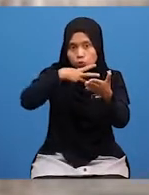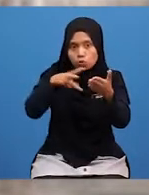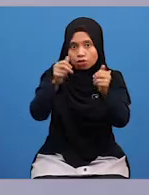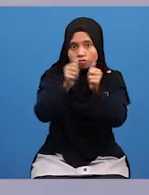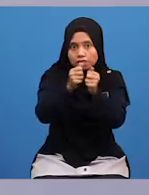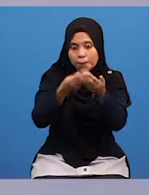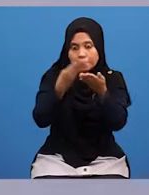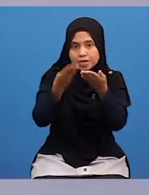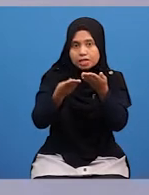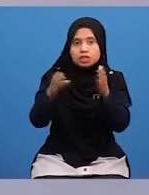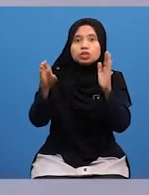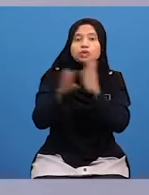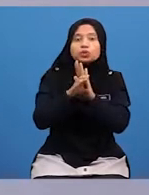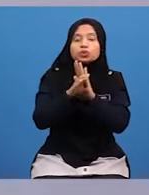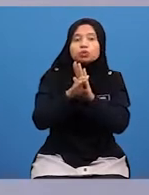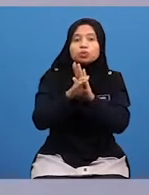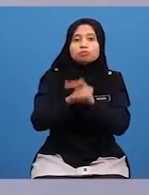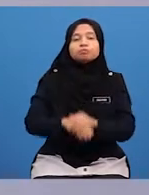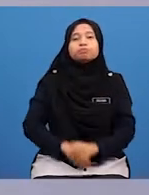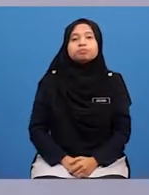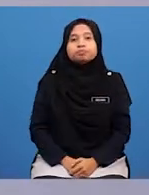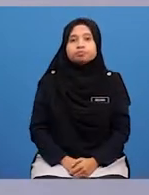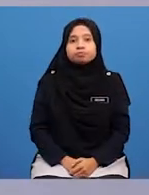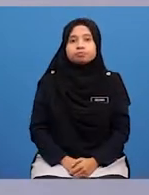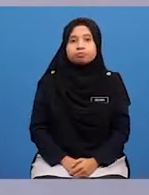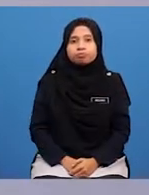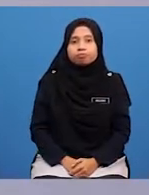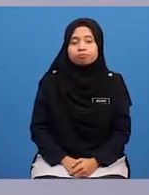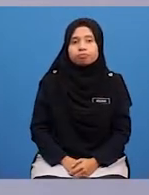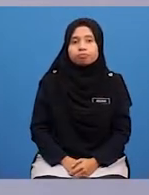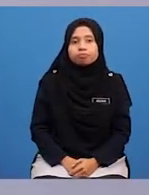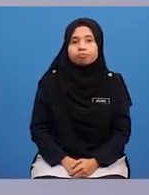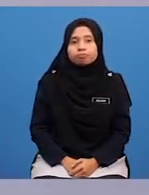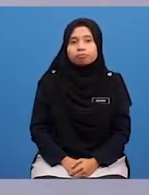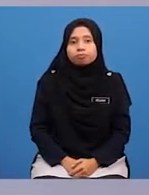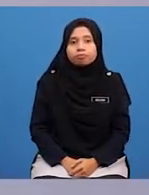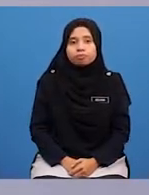dengan memberi contoh mukjizat bagi rasul berikut.